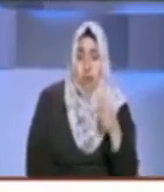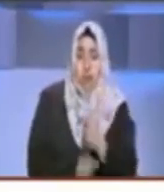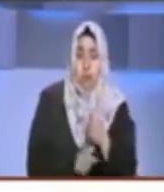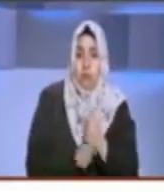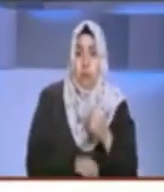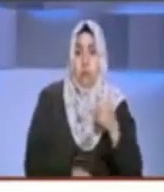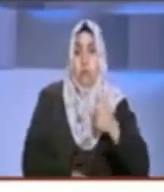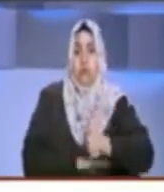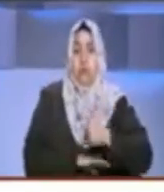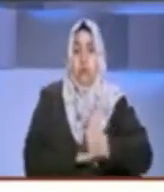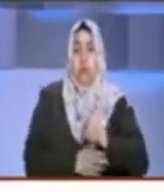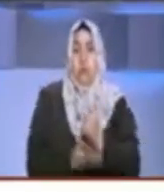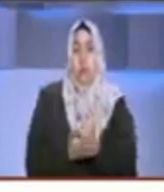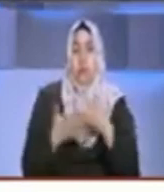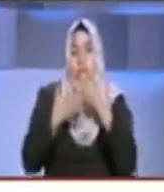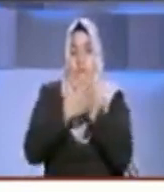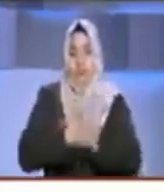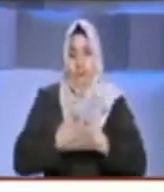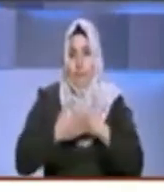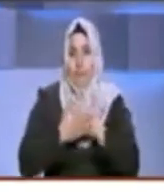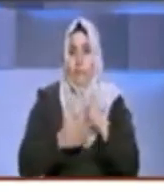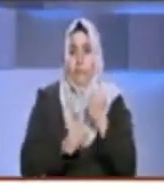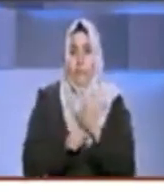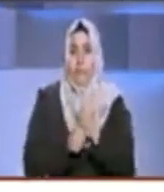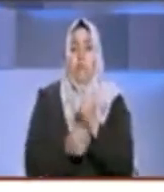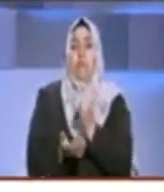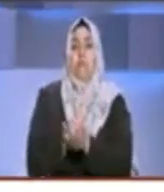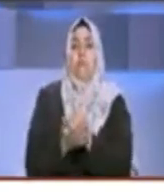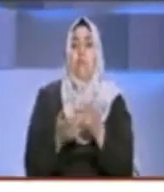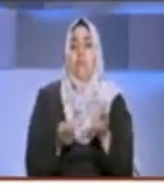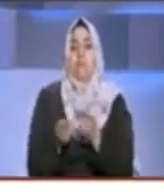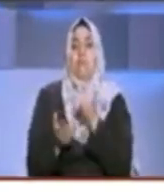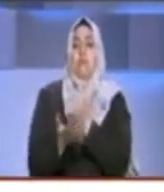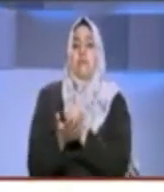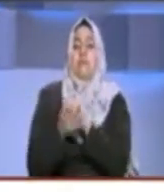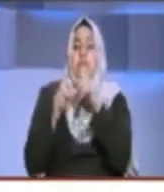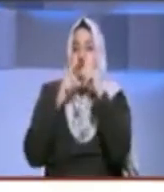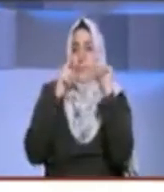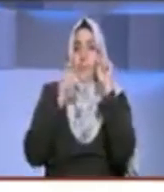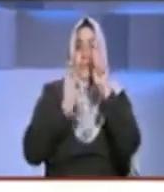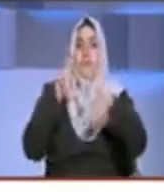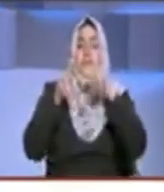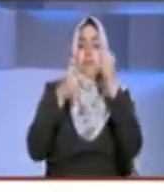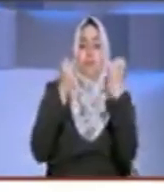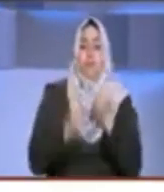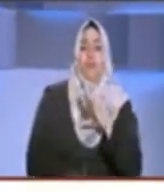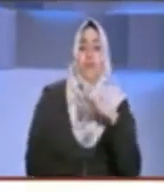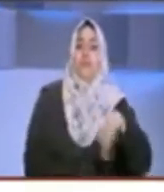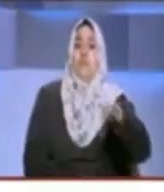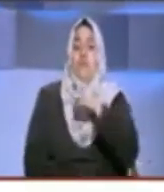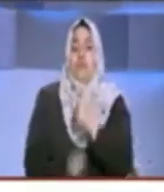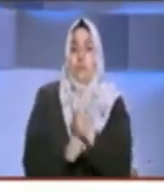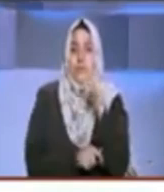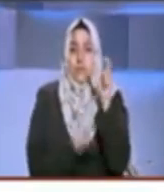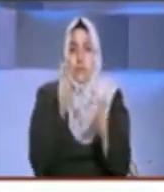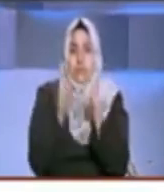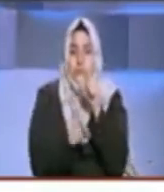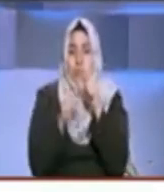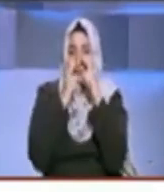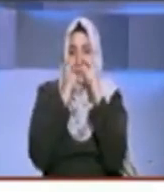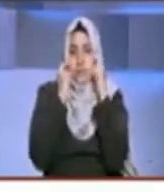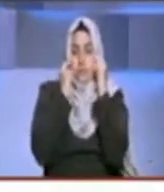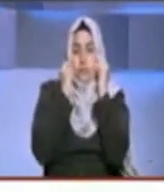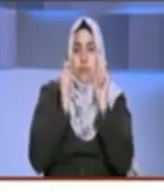مسؤوليه المؤسسه، يعني اي شركه او مؤسسه او مصنع هيبقى هو اللي ملزم يشتري لكل العمال بتوعه وسائل